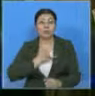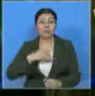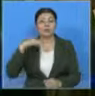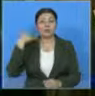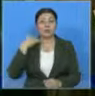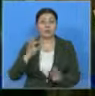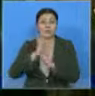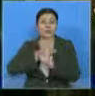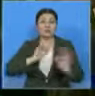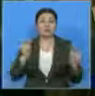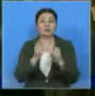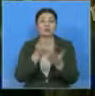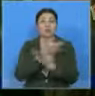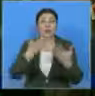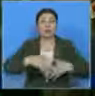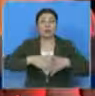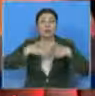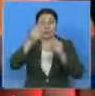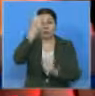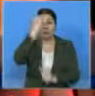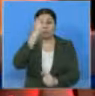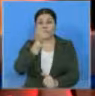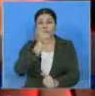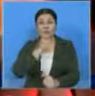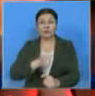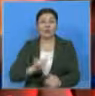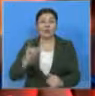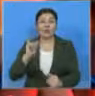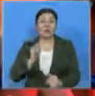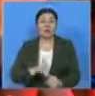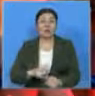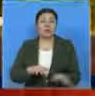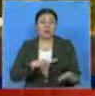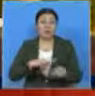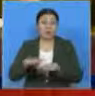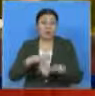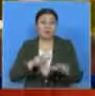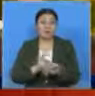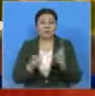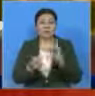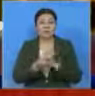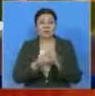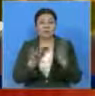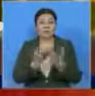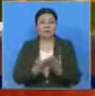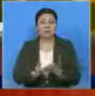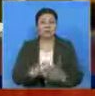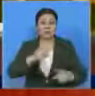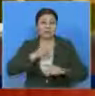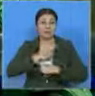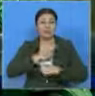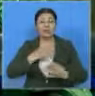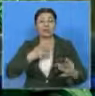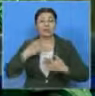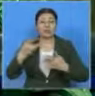замечательно. Слов нет. Большое спасибо. Из-за субботнего ливня программу выступлений поменяли прямо перед финальным концертом.